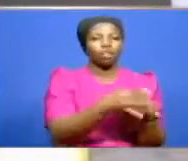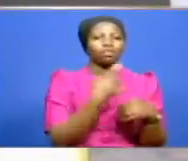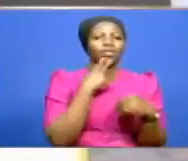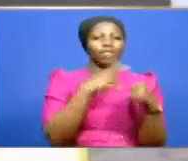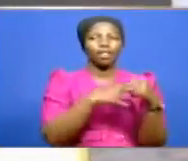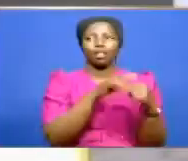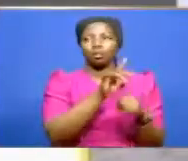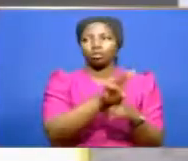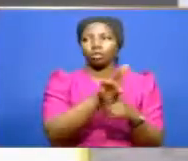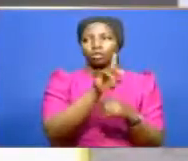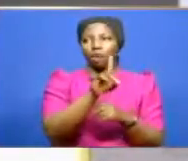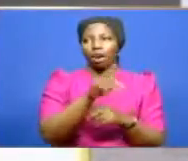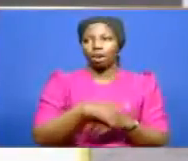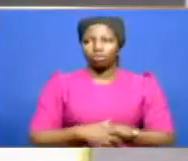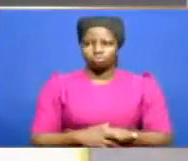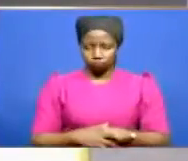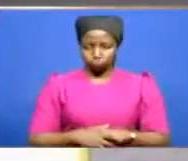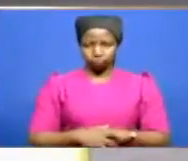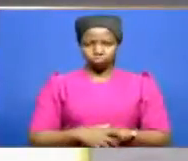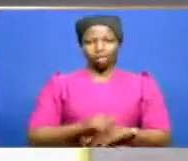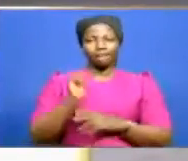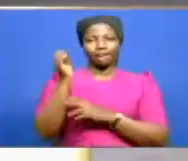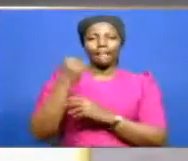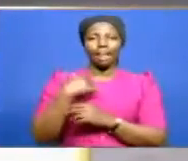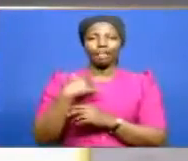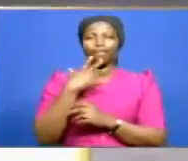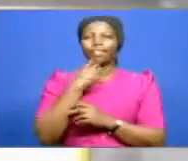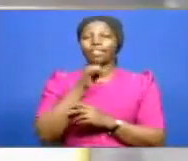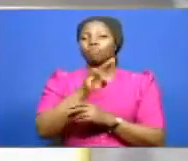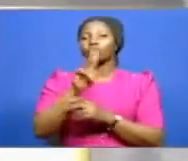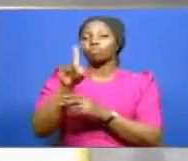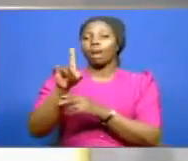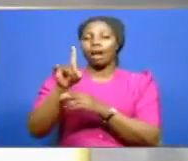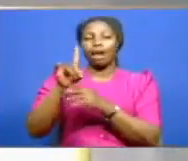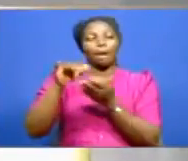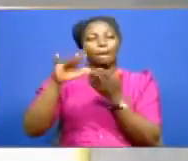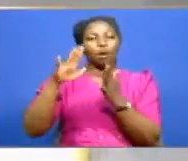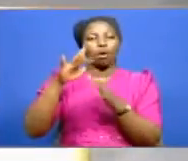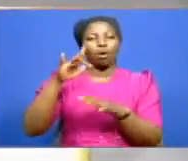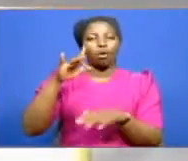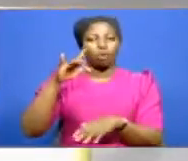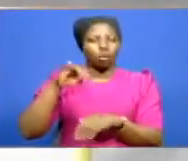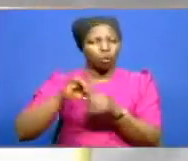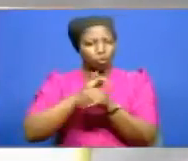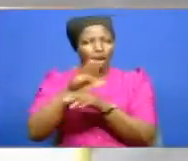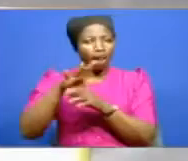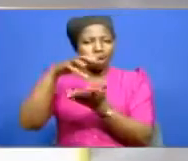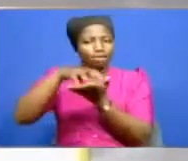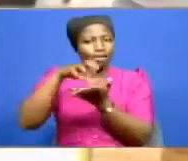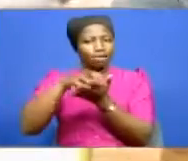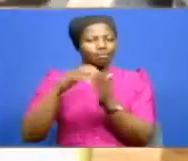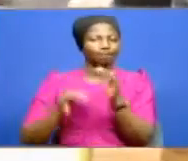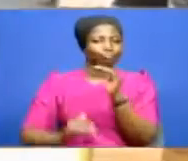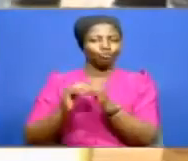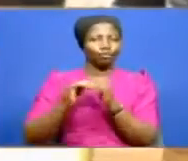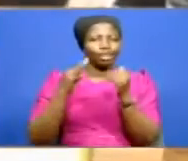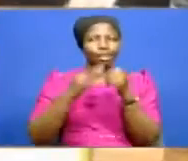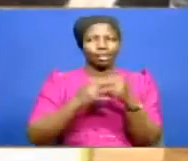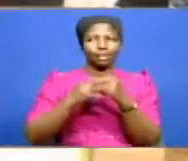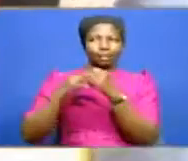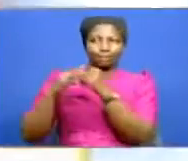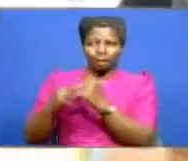4,721. Kenya yanakili visa 521 zaidi vya COVID-19 na kufikisha